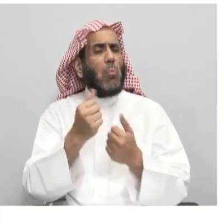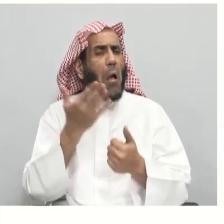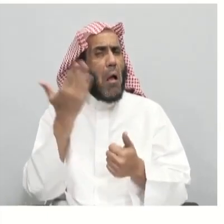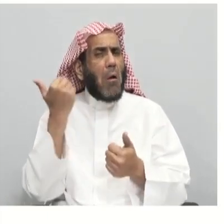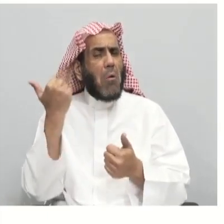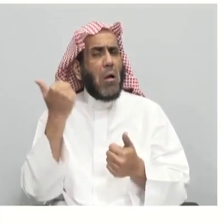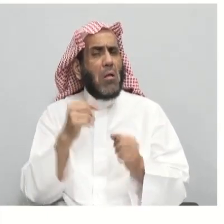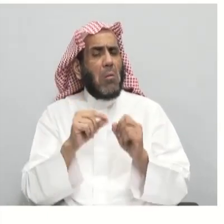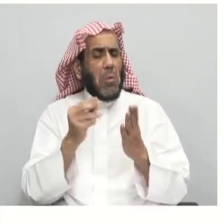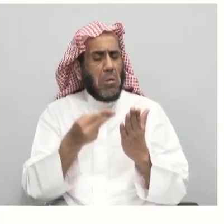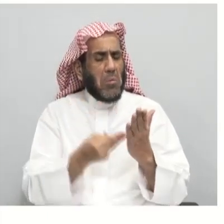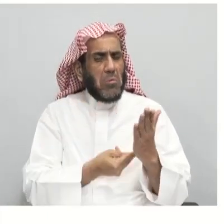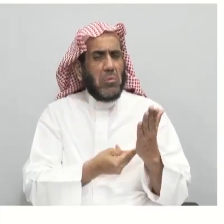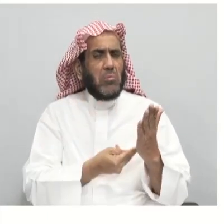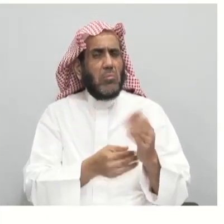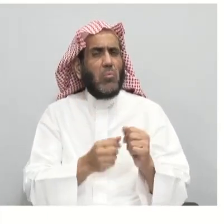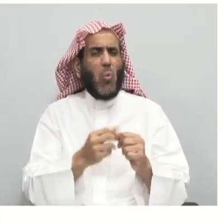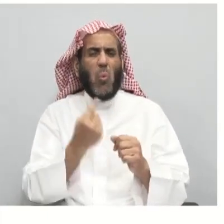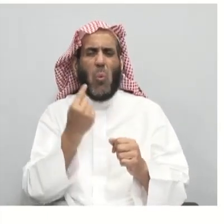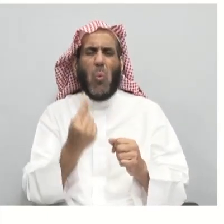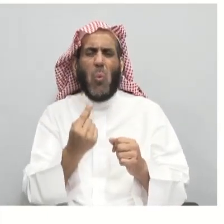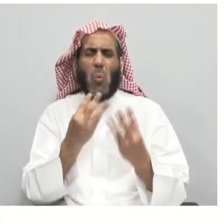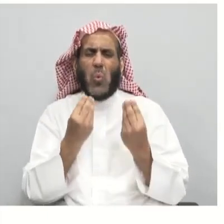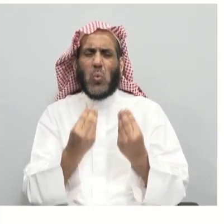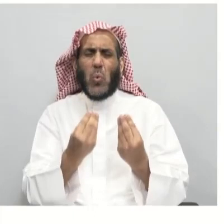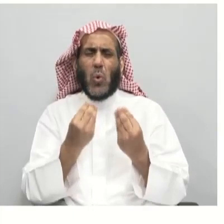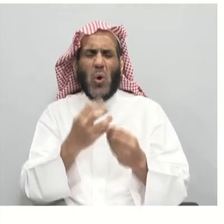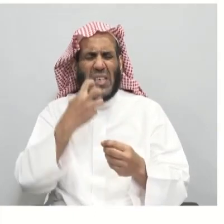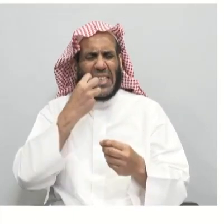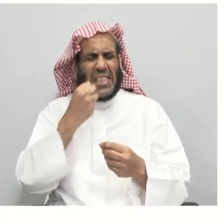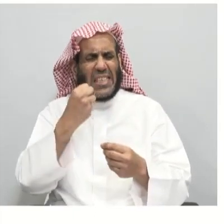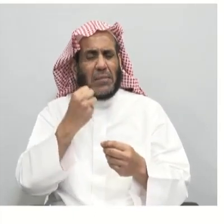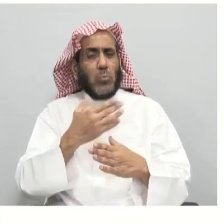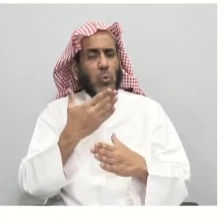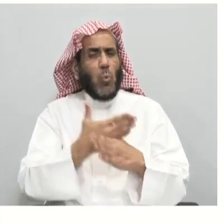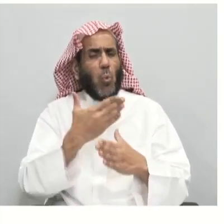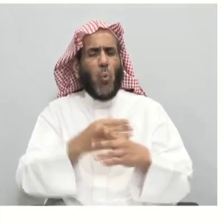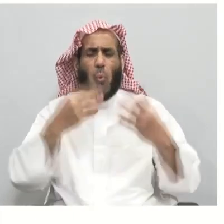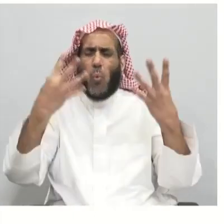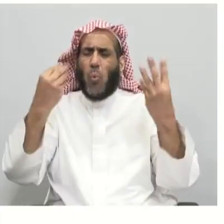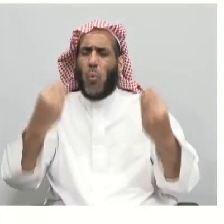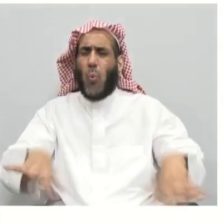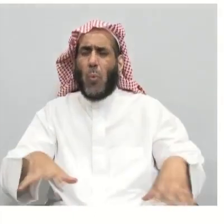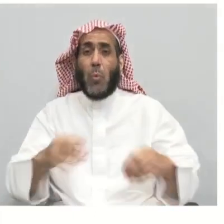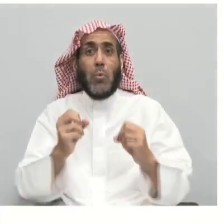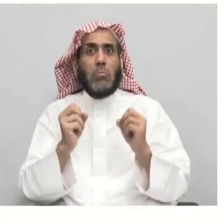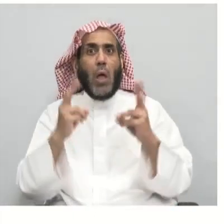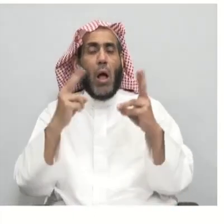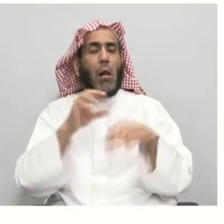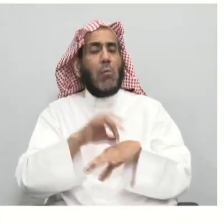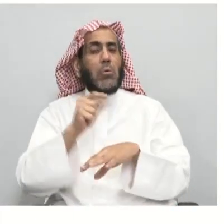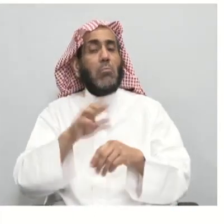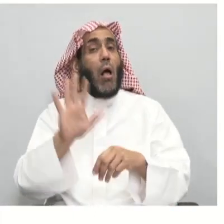الماده مكتوبه عزيزه وشاقه مما تسبب في ضياع كثير من الابداع البشري